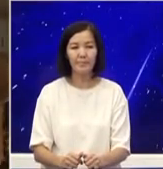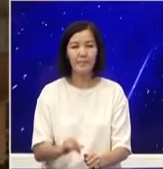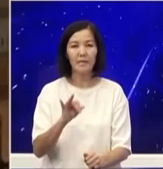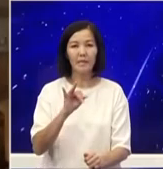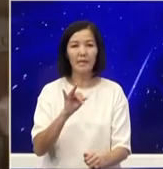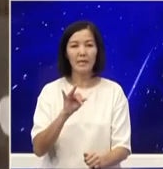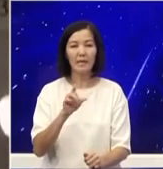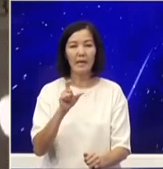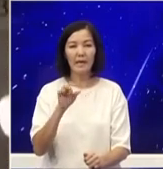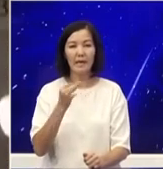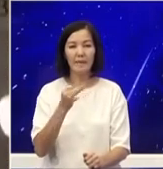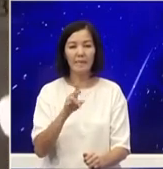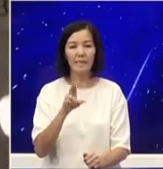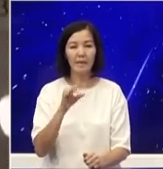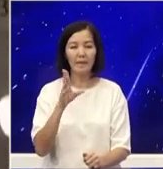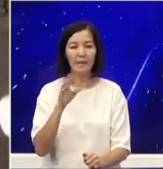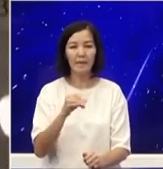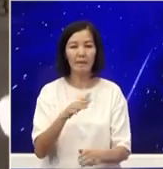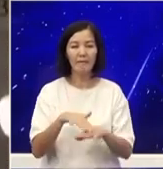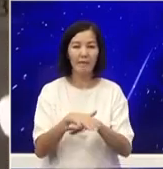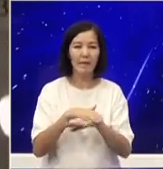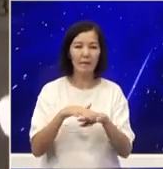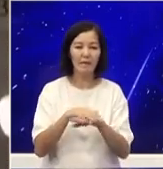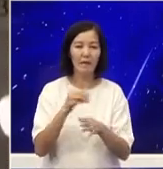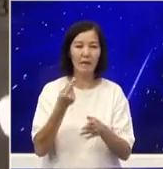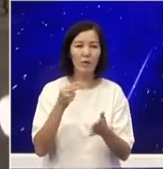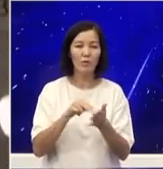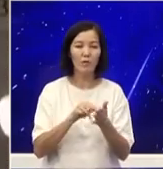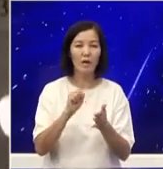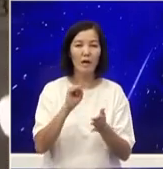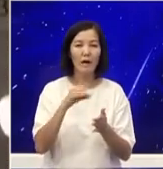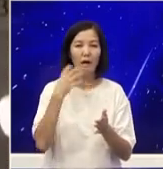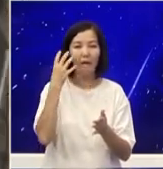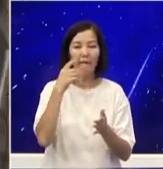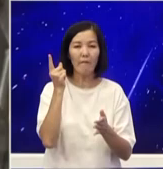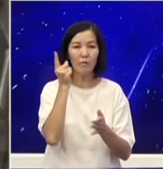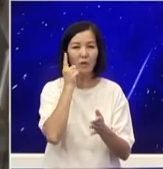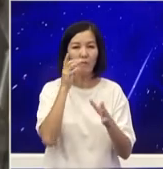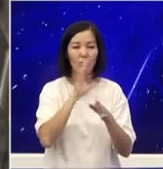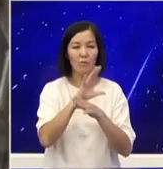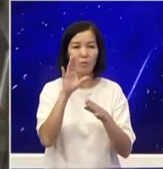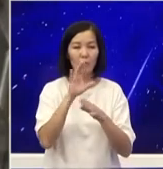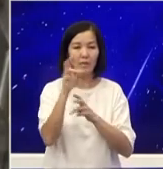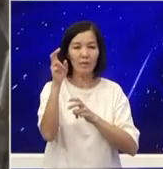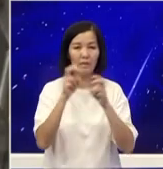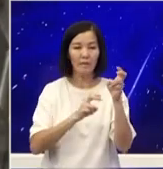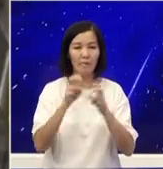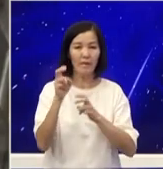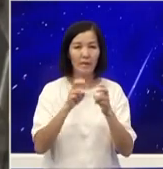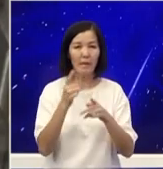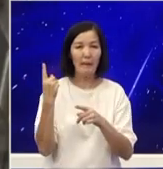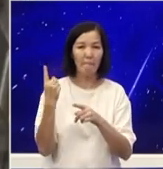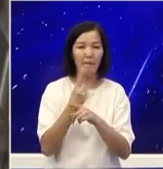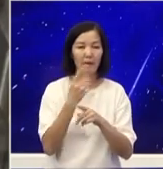Apple-дың нарықтағы құны 2 триллион доллардан асты. Осылайша iPhone өндіруші корпорация осы межеге жеткен алғашқы